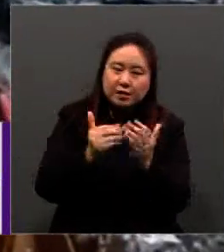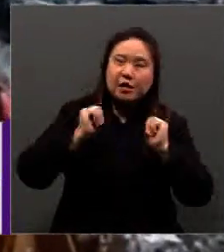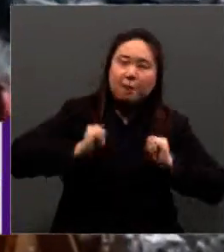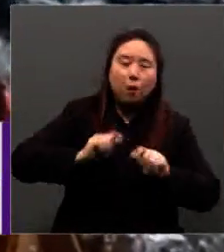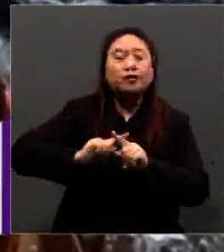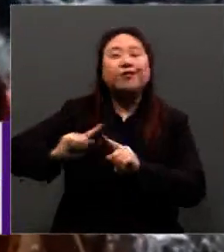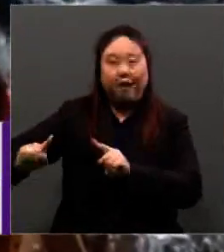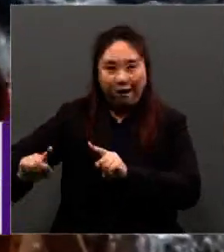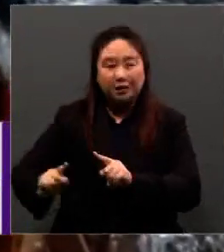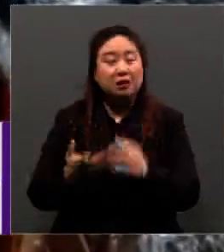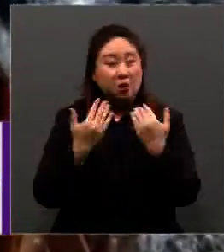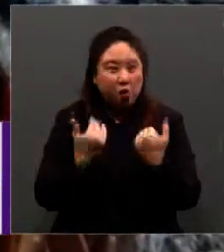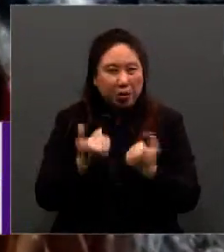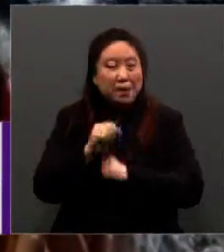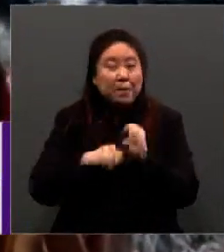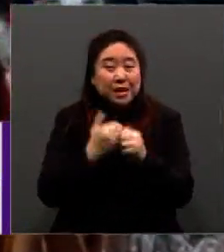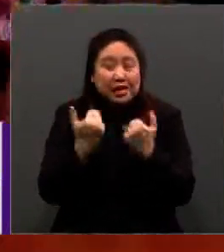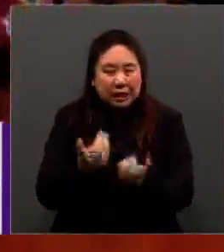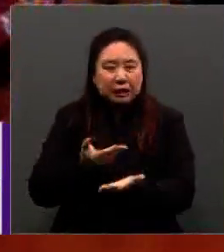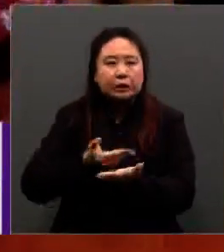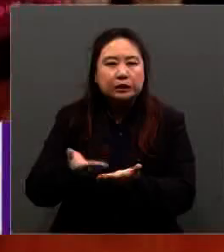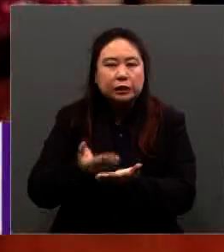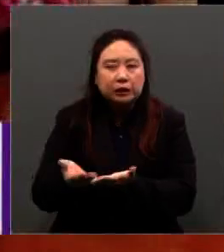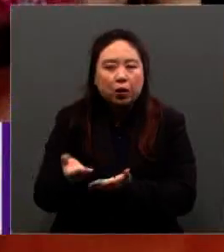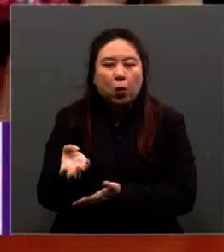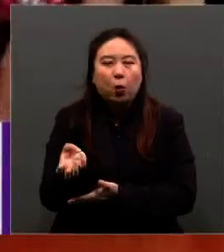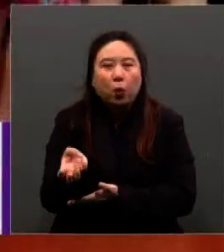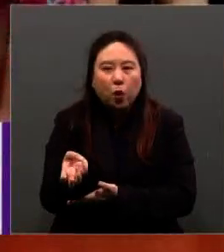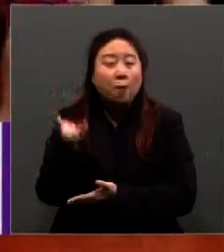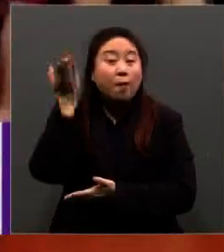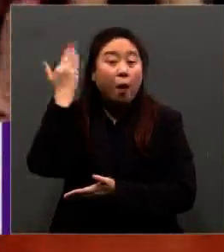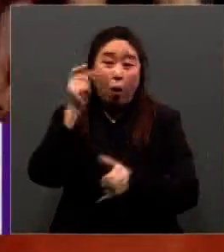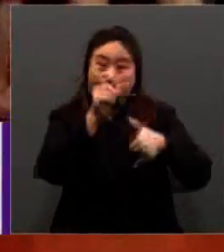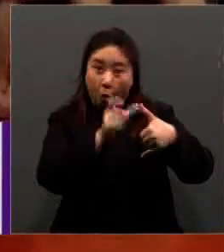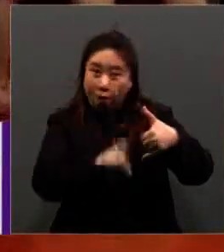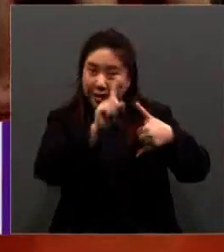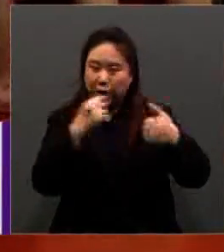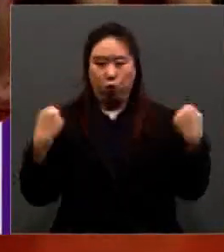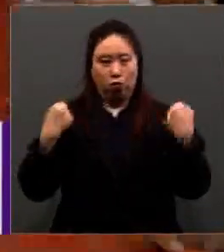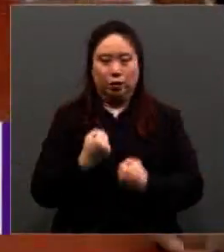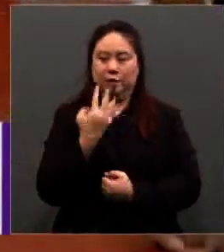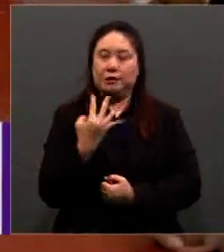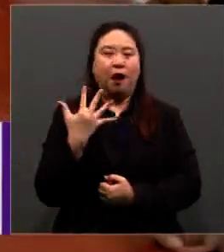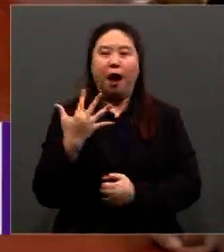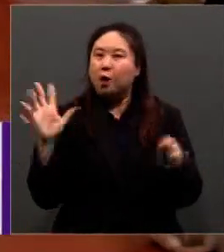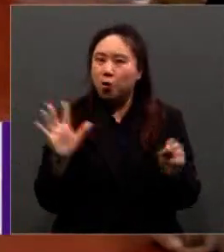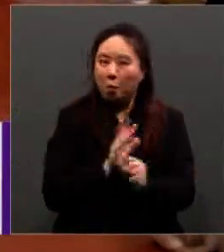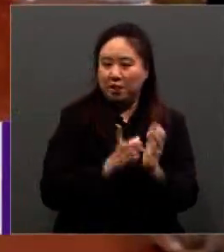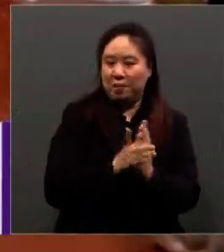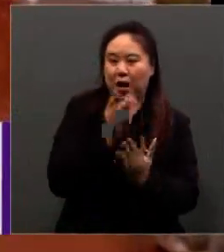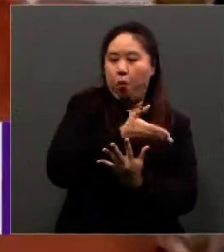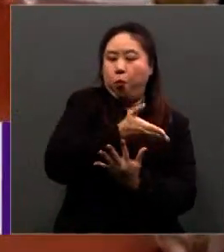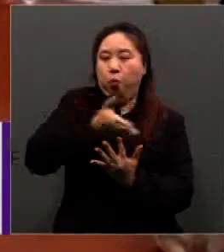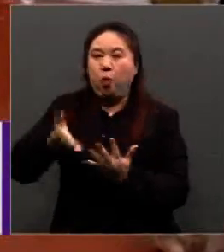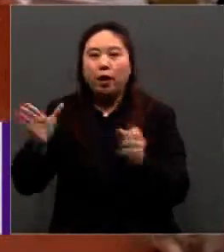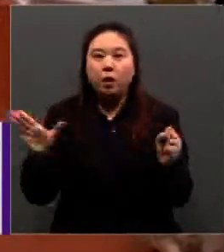บ้านก็บอกว่าปีนี้ขอลดปริมาณการซื้อลงหน่อยนะคะปกติเนี่ยซื้อคนหนึ่ง 4-5 ชุดเลยคือเอาให้ครบสัปดาห์แต่ว่